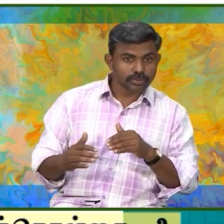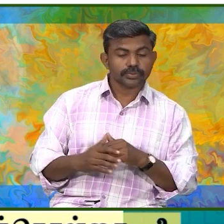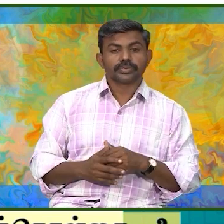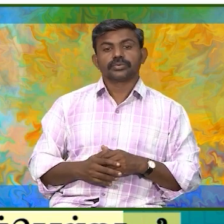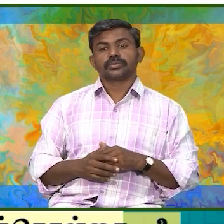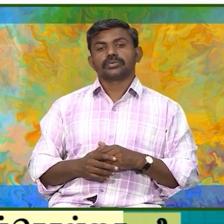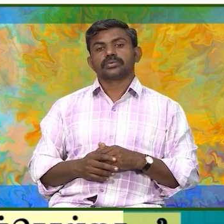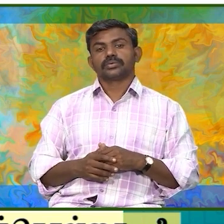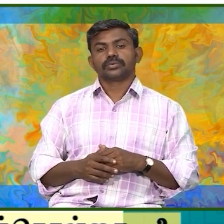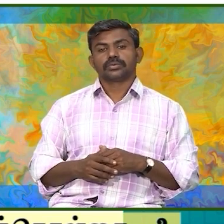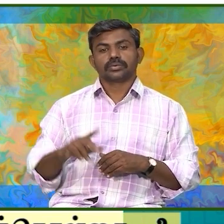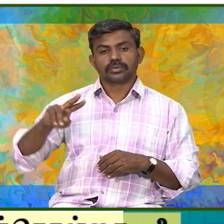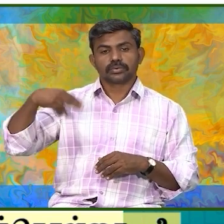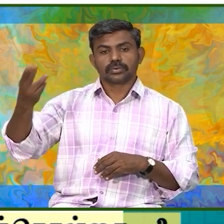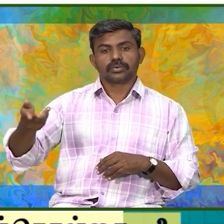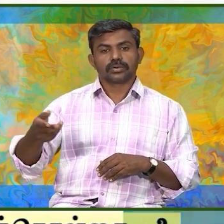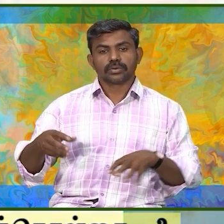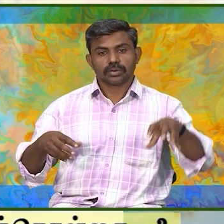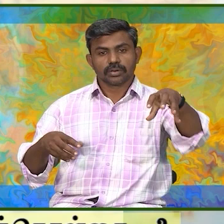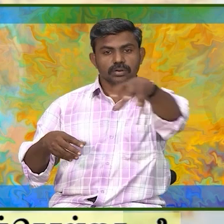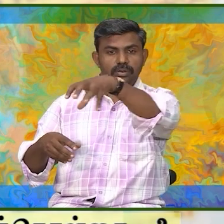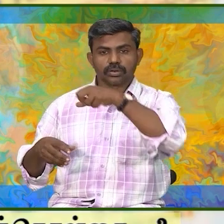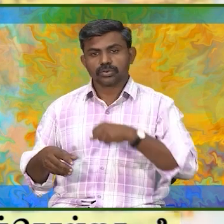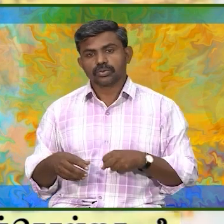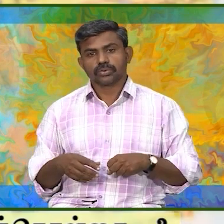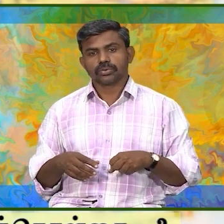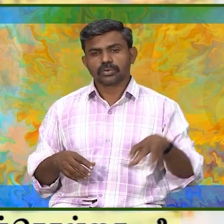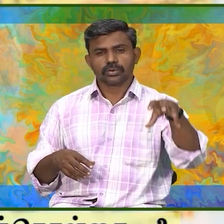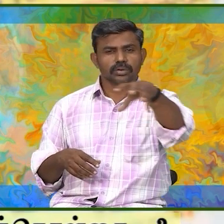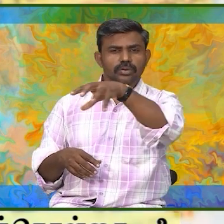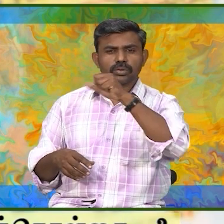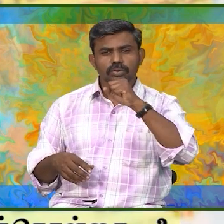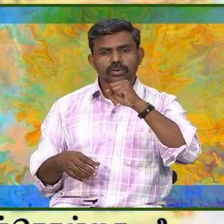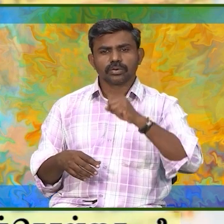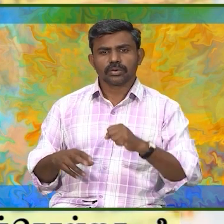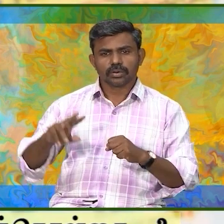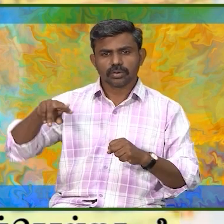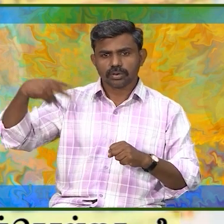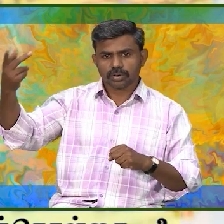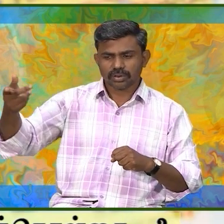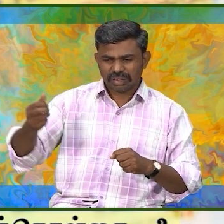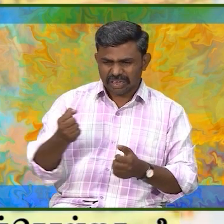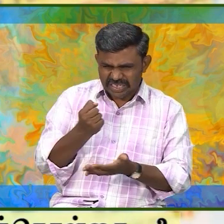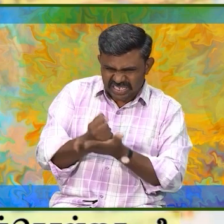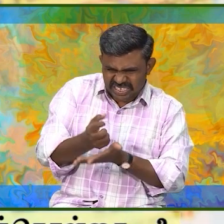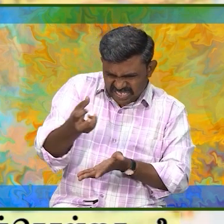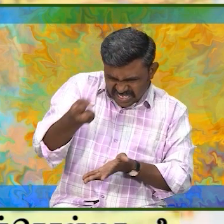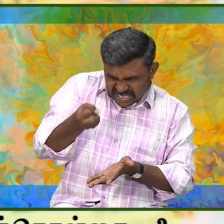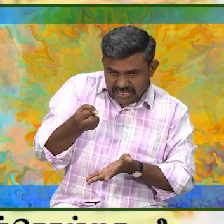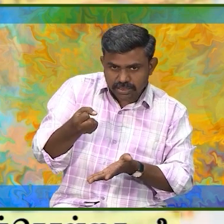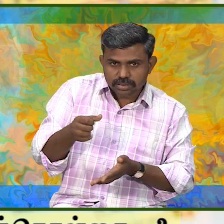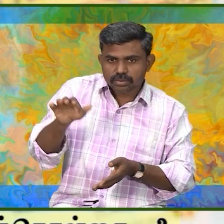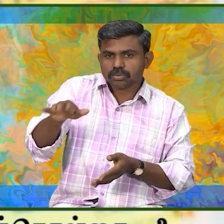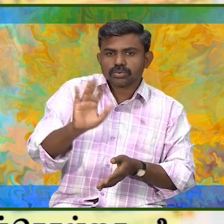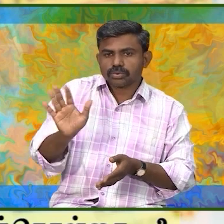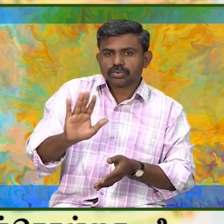முக்கியமான விஷயமாக இருக்கிறது. அடுத்தது காலனித்துவம். அது என்ன காலனித்துவம்? அடுத்த நாட்டில் போய் வலுக்கட்டாயமாக போய் அவங்கள